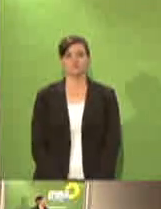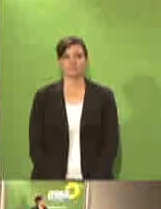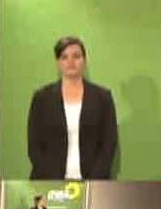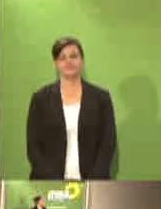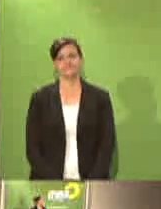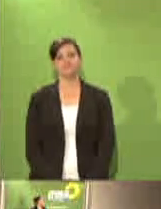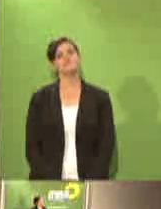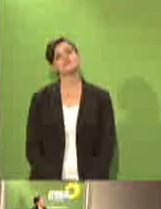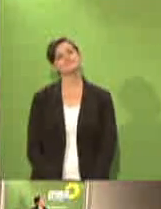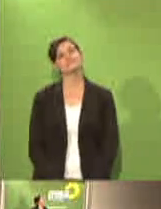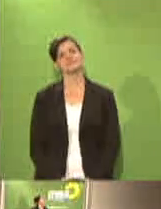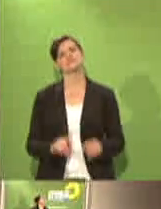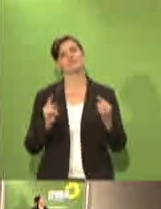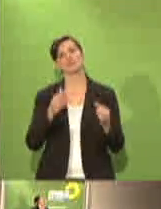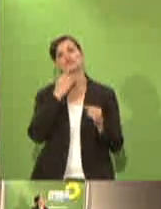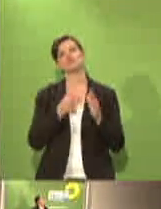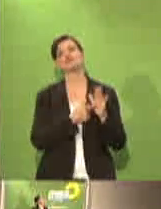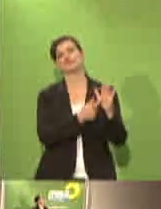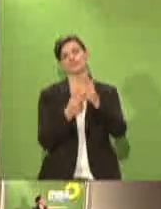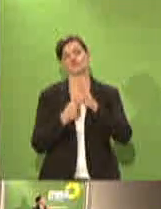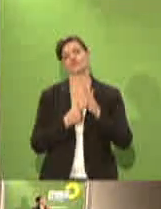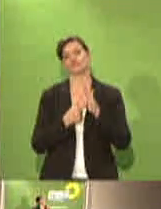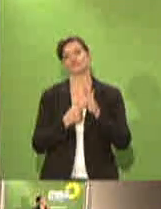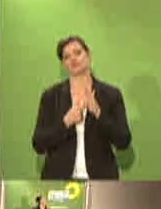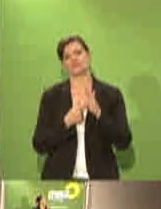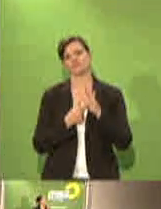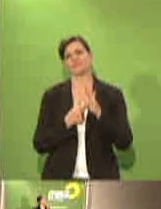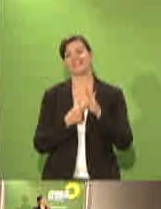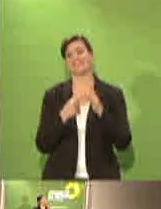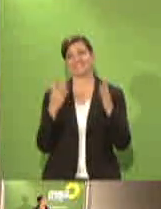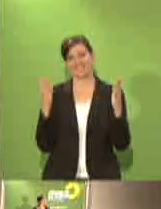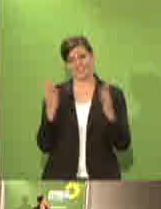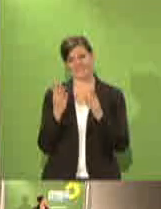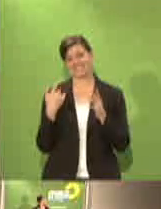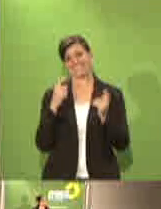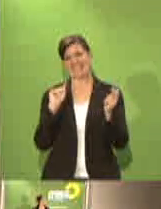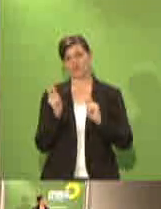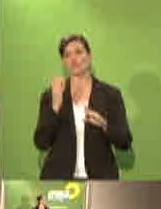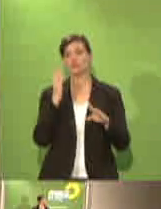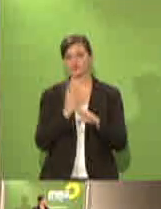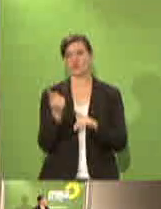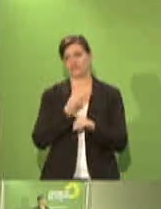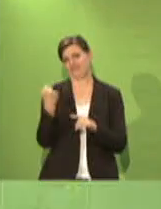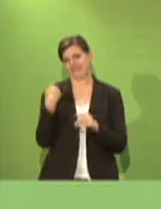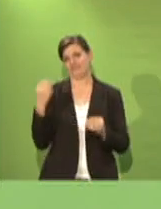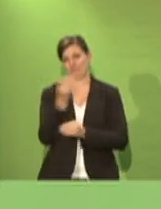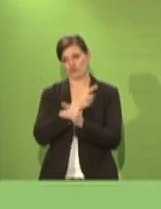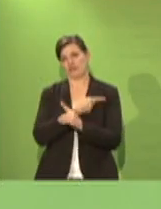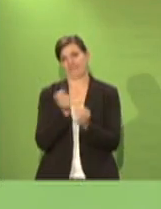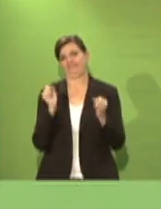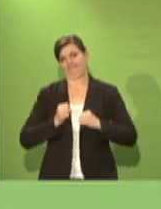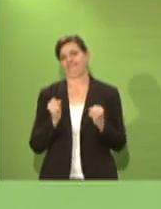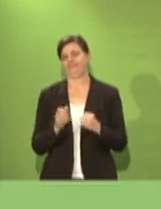Auch hier kann ich darauf hinweisen, dass die sämtliche Änderungen einvernehmlich bereits besprochen sind. Ja,